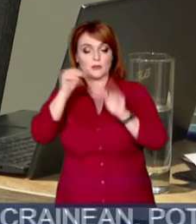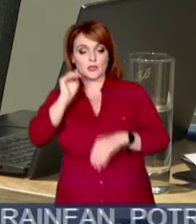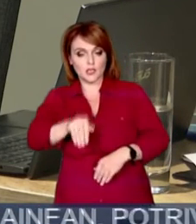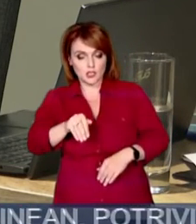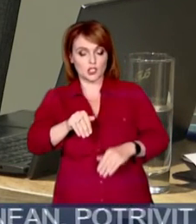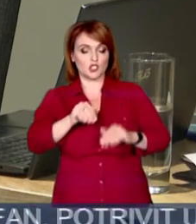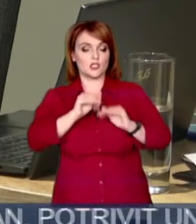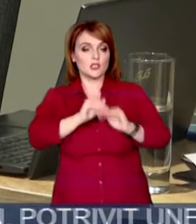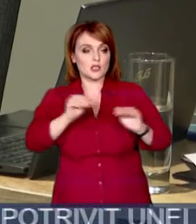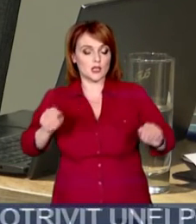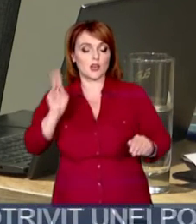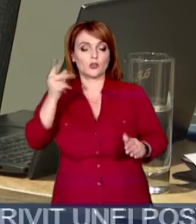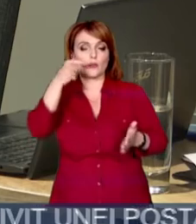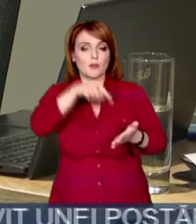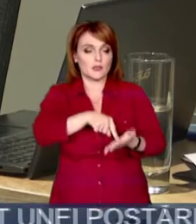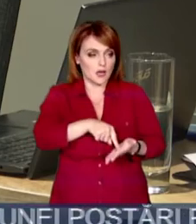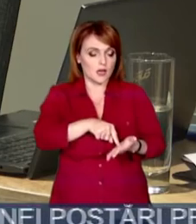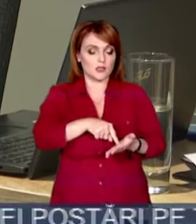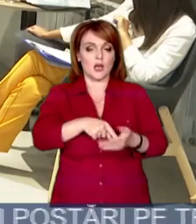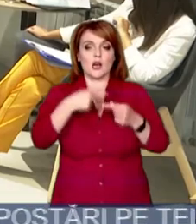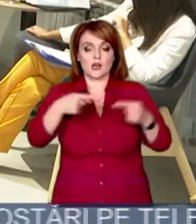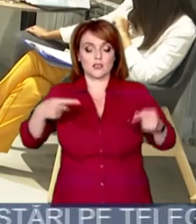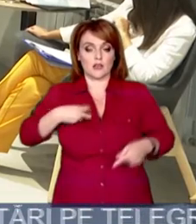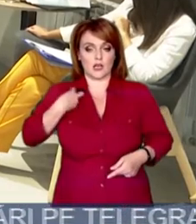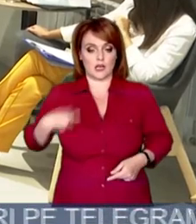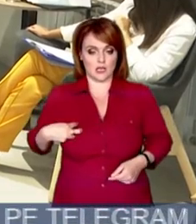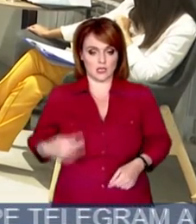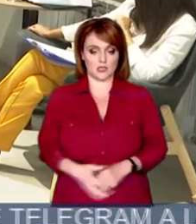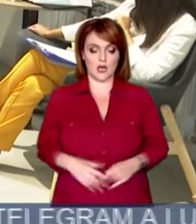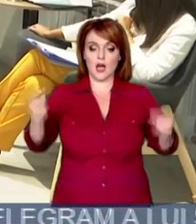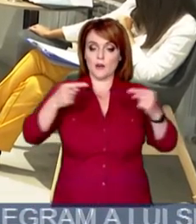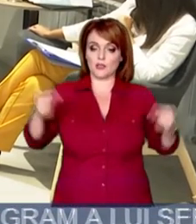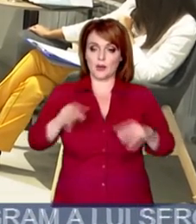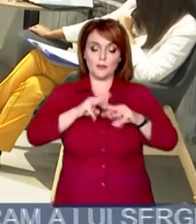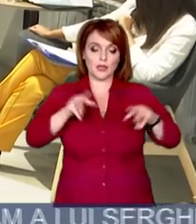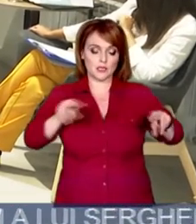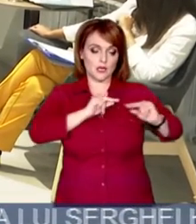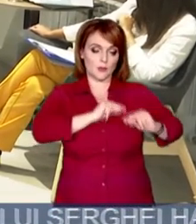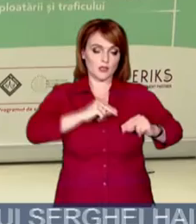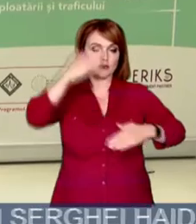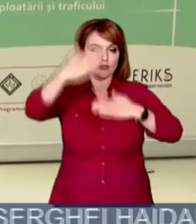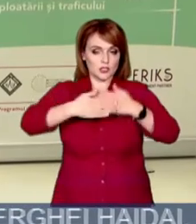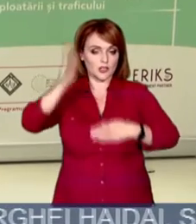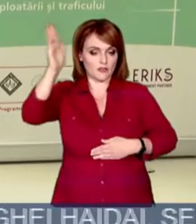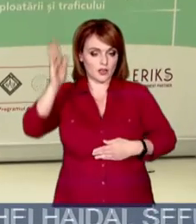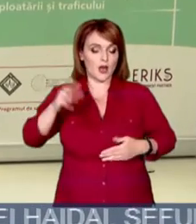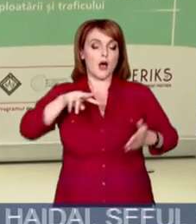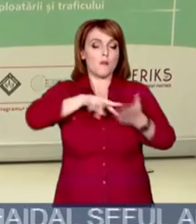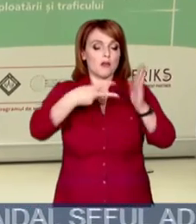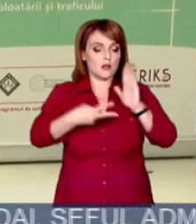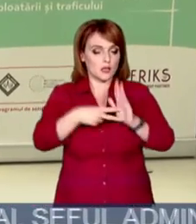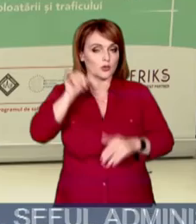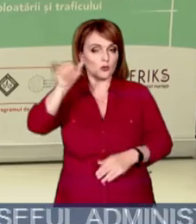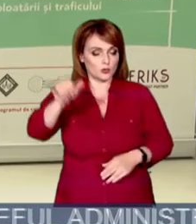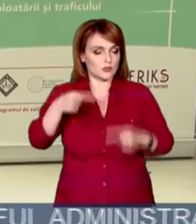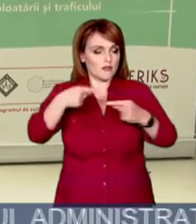de servicii, de suport, servicii de reabilitare. Potrivit Ministerului Muncii, în viitorul apropiat urmează să fie implementate mai